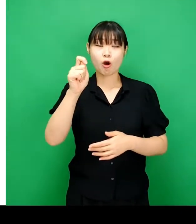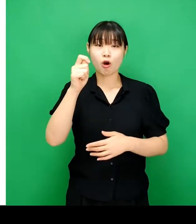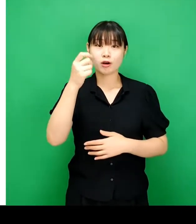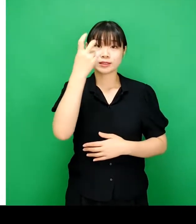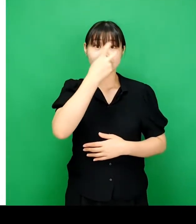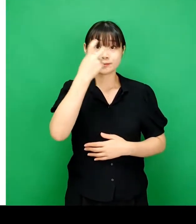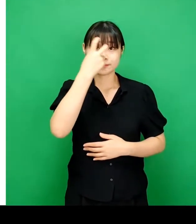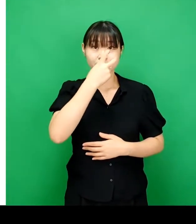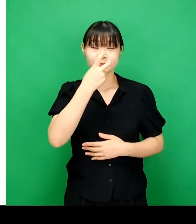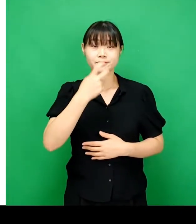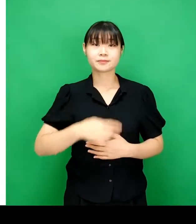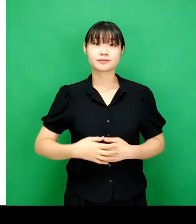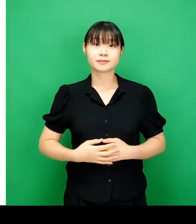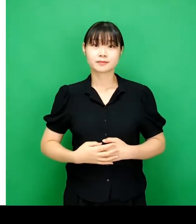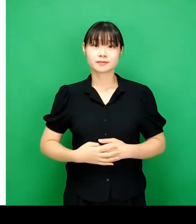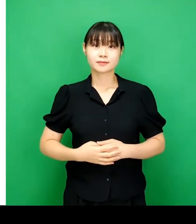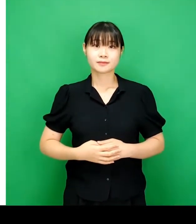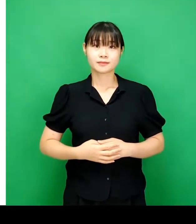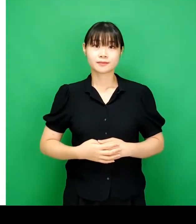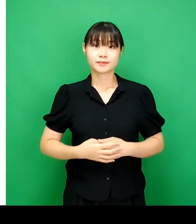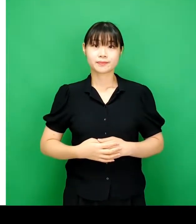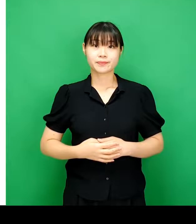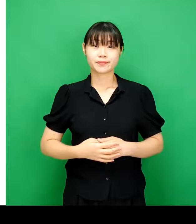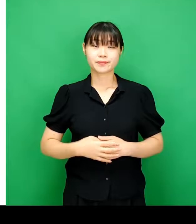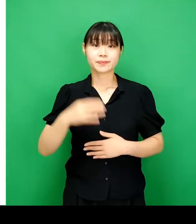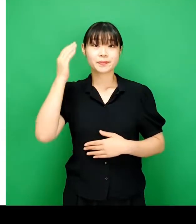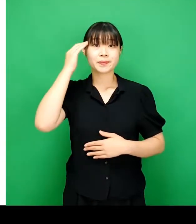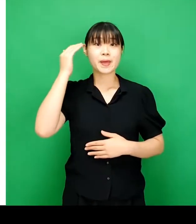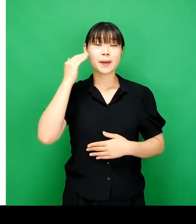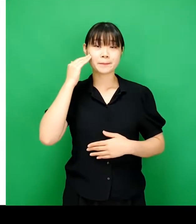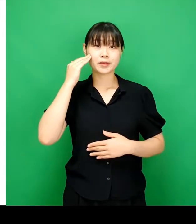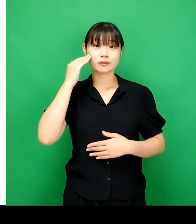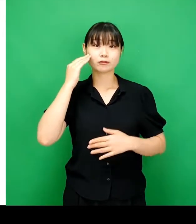우선 수집할 데이터를 살펴보겠습니다.